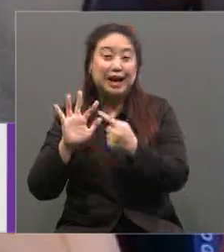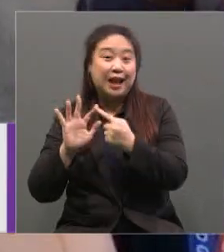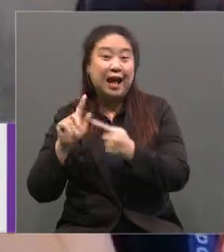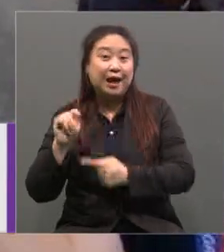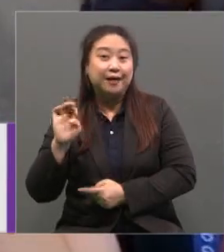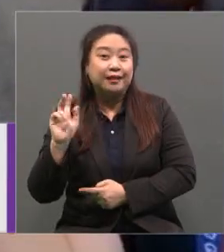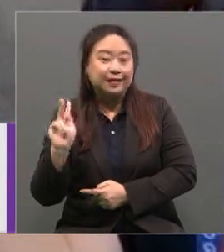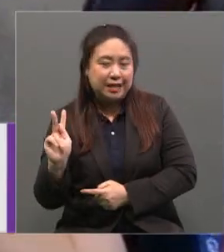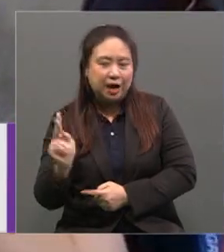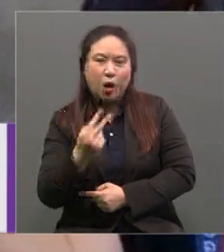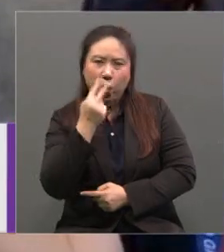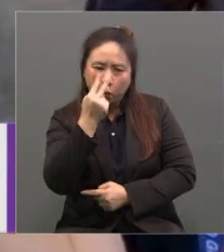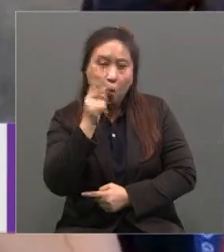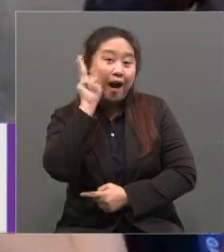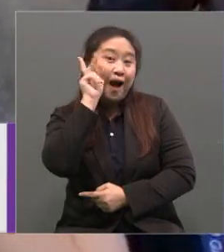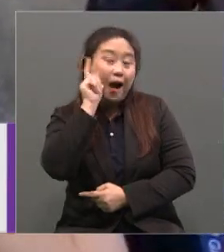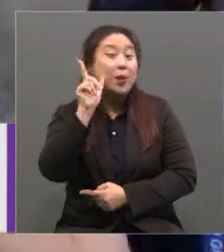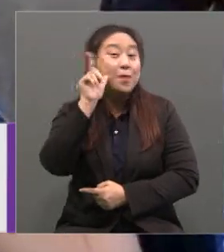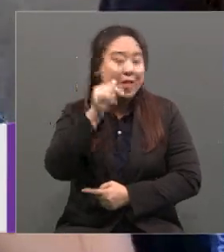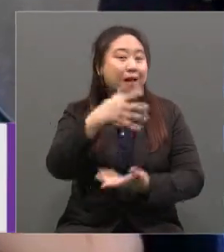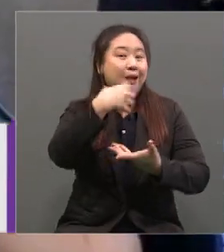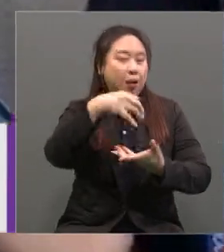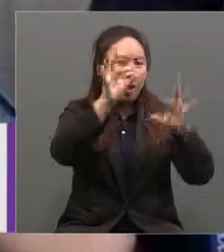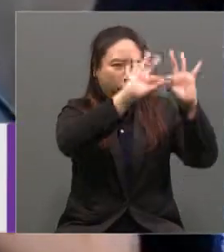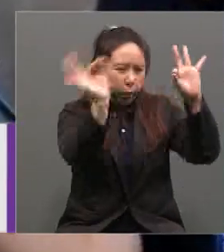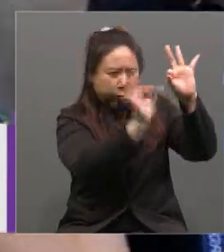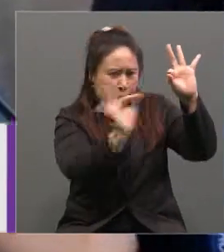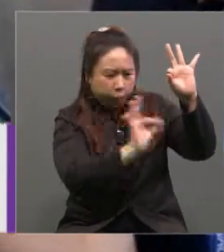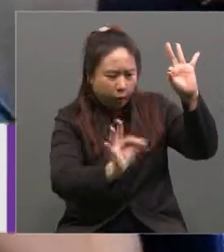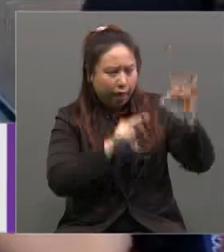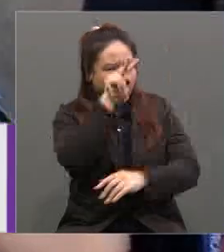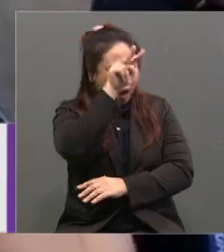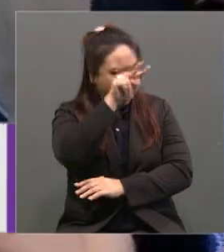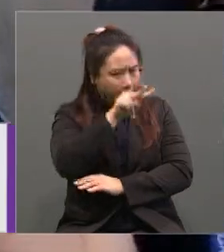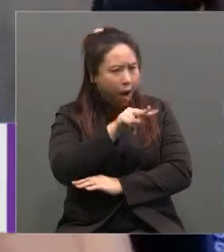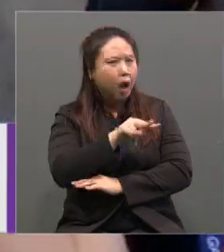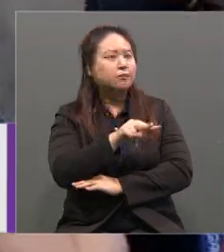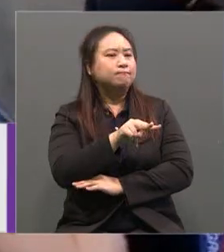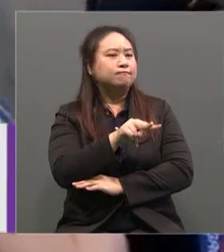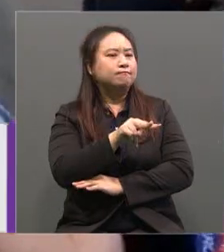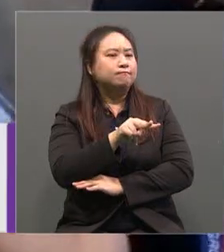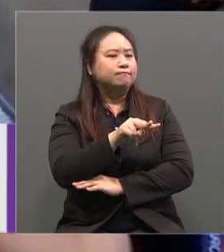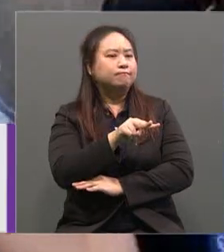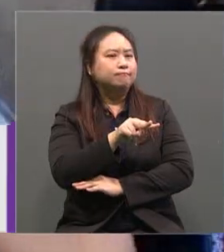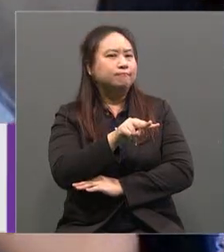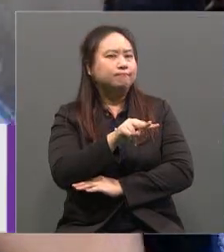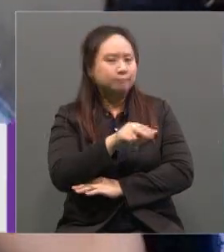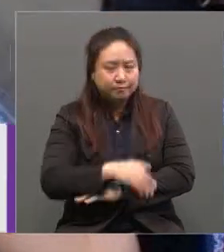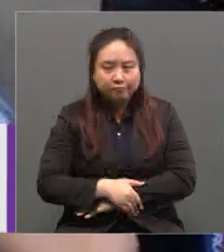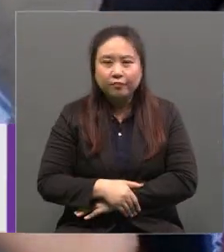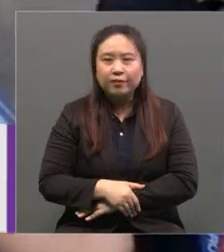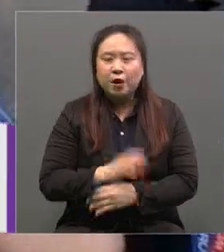จากที่อ่านเนื้อข่าวที่คุณแม่ให้สัมภาษณ์คุณธิดาให้สัมภาษณ์ก็พอจะเข้าใจได้ขออภัยคุณแม่ของคุณ